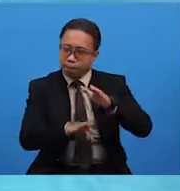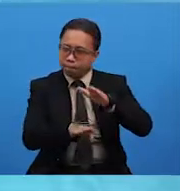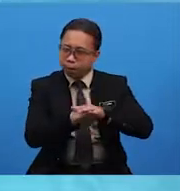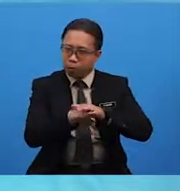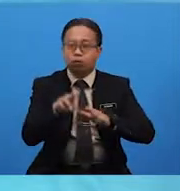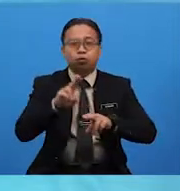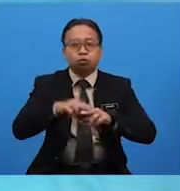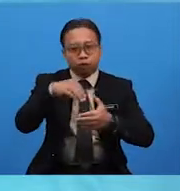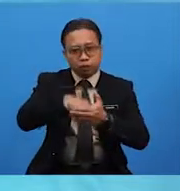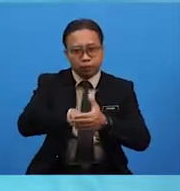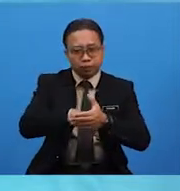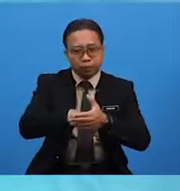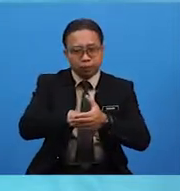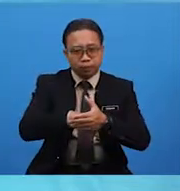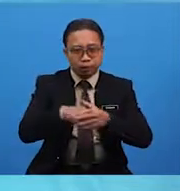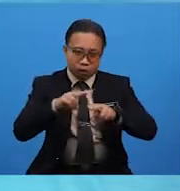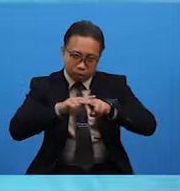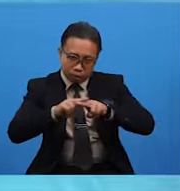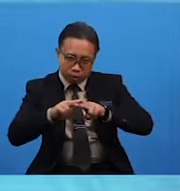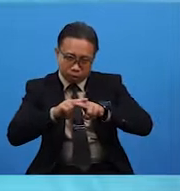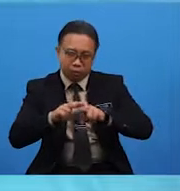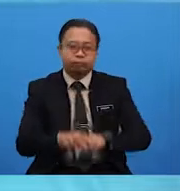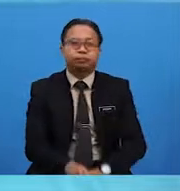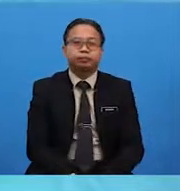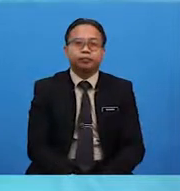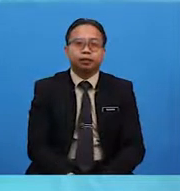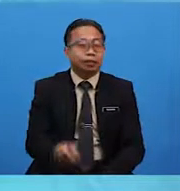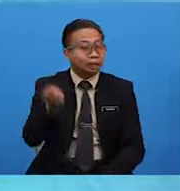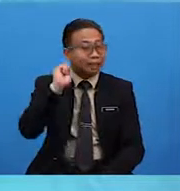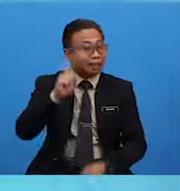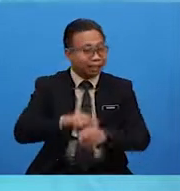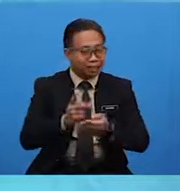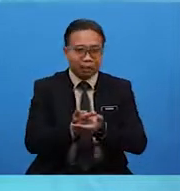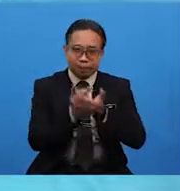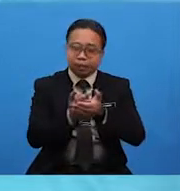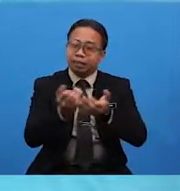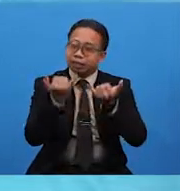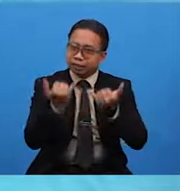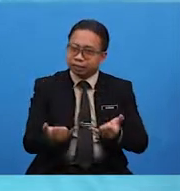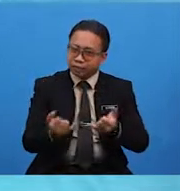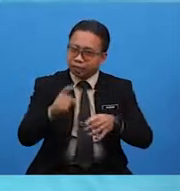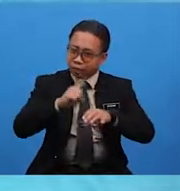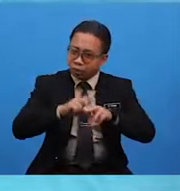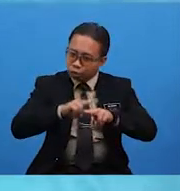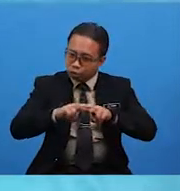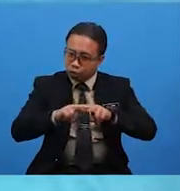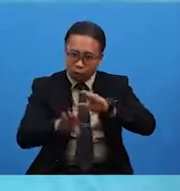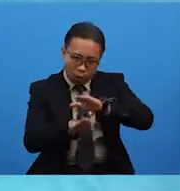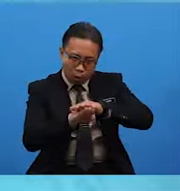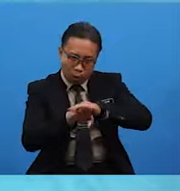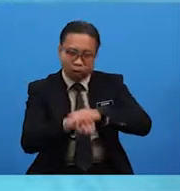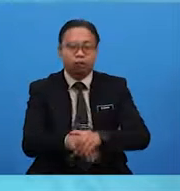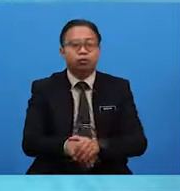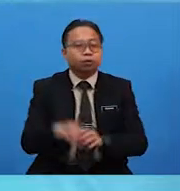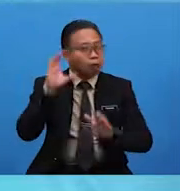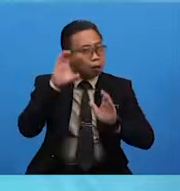yang duduk dalam gerabah kereta api tadi dek ngapa sekarang dekat Grabag feat Aldi punah di bawah atau jadi